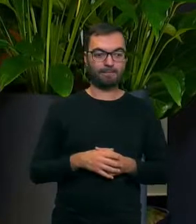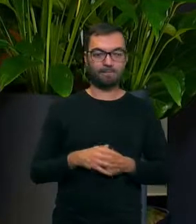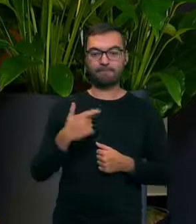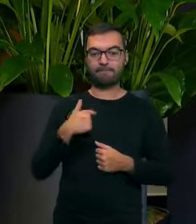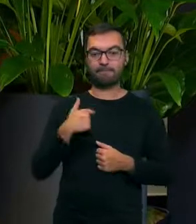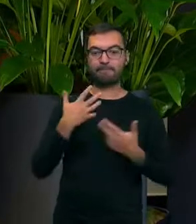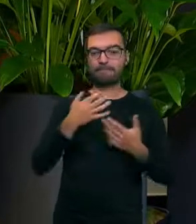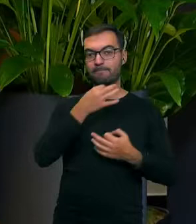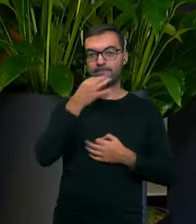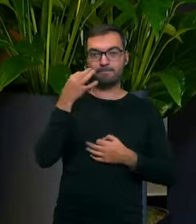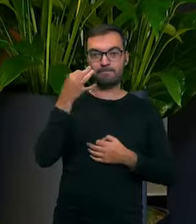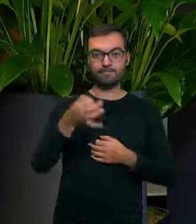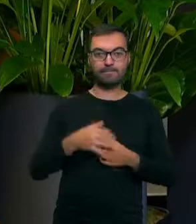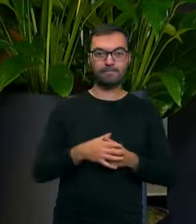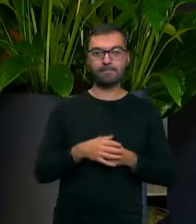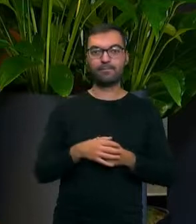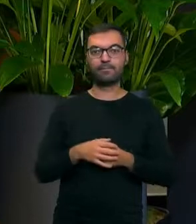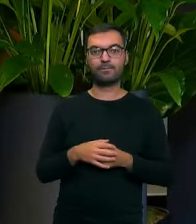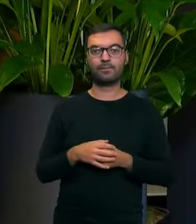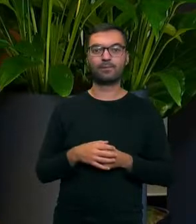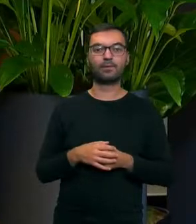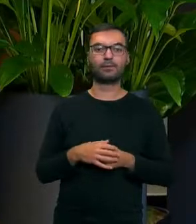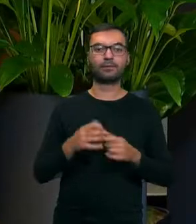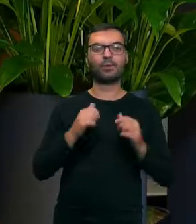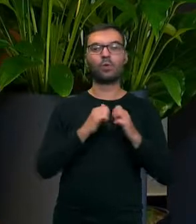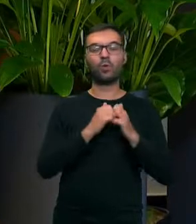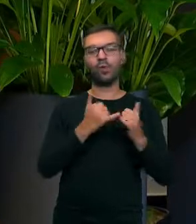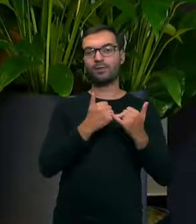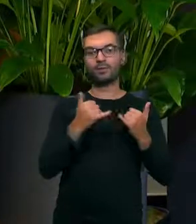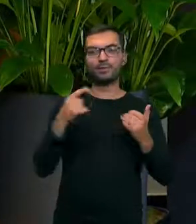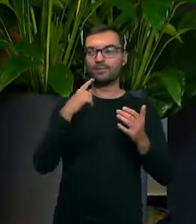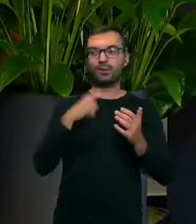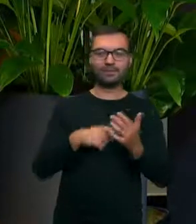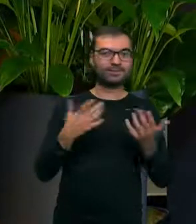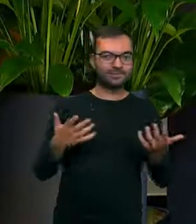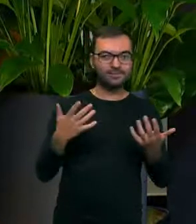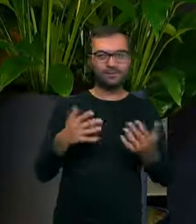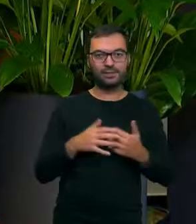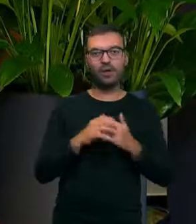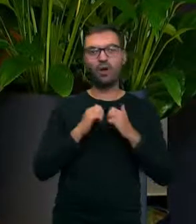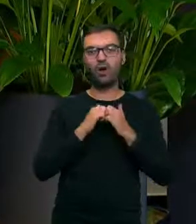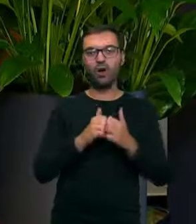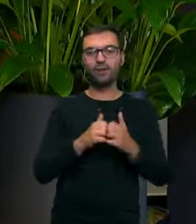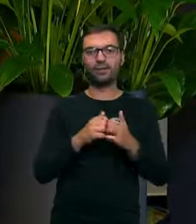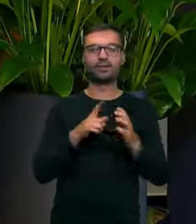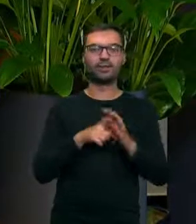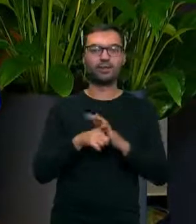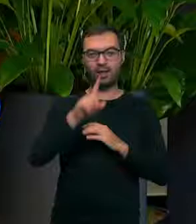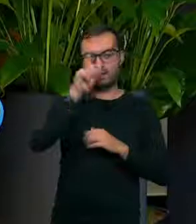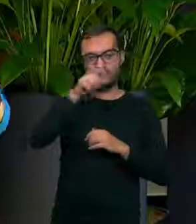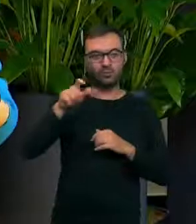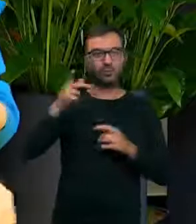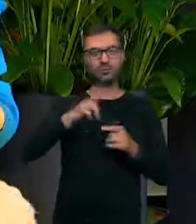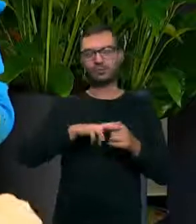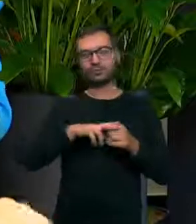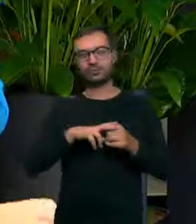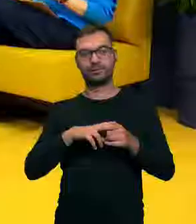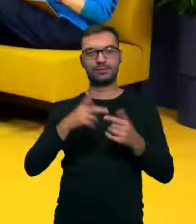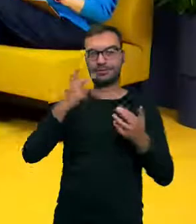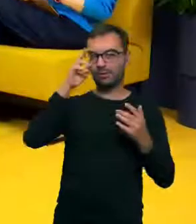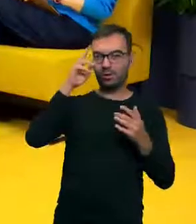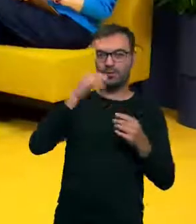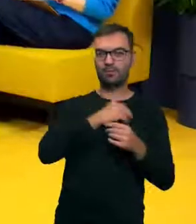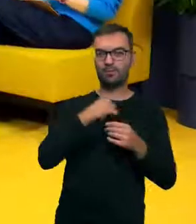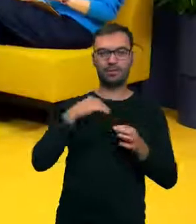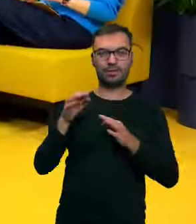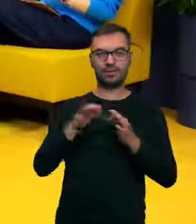Ja chciałam też zapytać o obsadzanie tych ról, no właśnie, tych, które dla widzów, którzy nie są zaznajomieni z